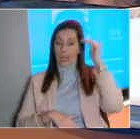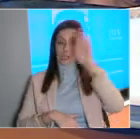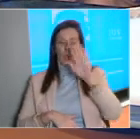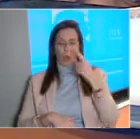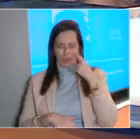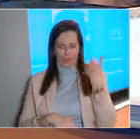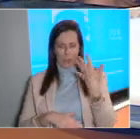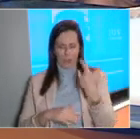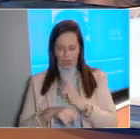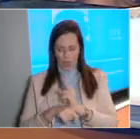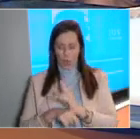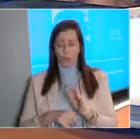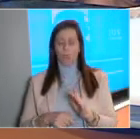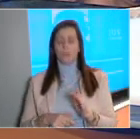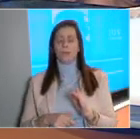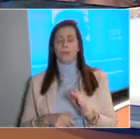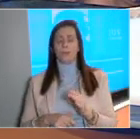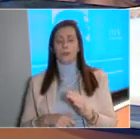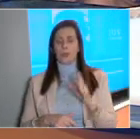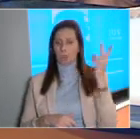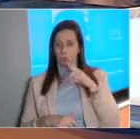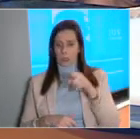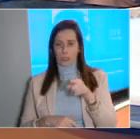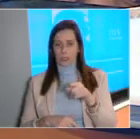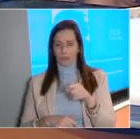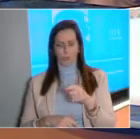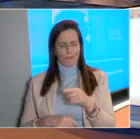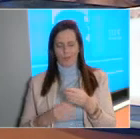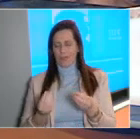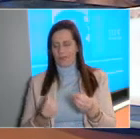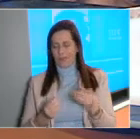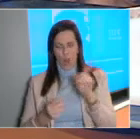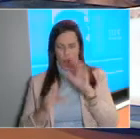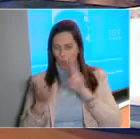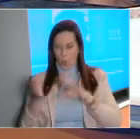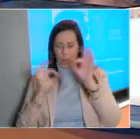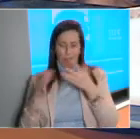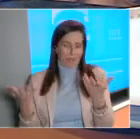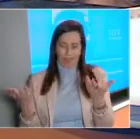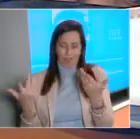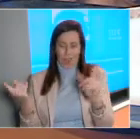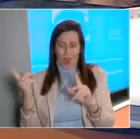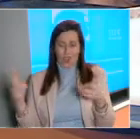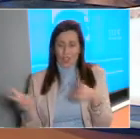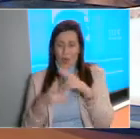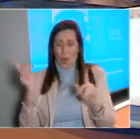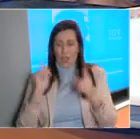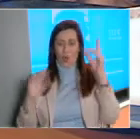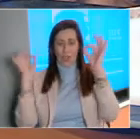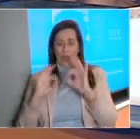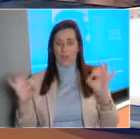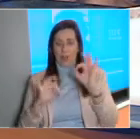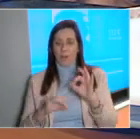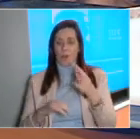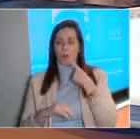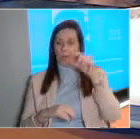נתניהו, ראינו את זה לפני כמה שניות. כמובן שזה ספין מצוץ מהאצבע, אין לזה שום אחיזה במציאות, אין יכולת להעביר דבר כזה. בוא